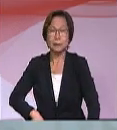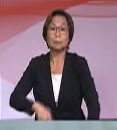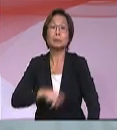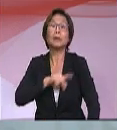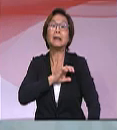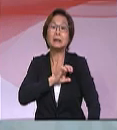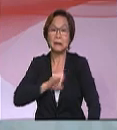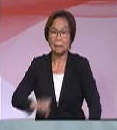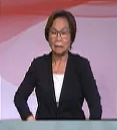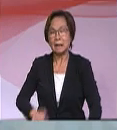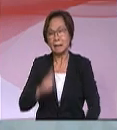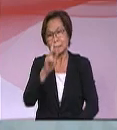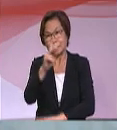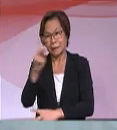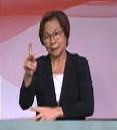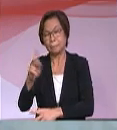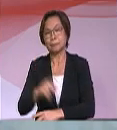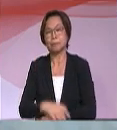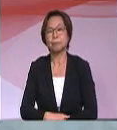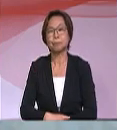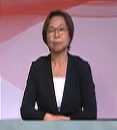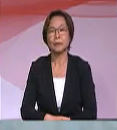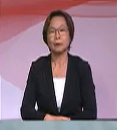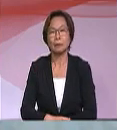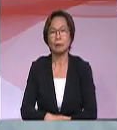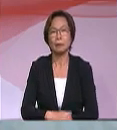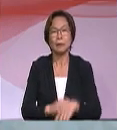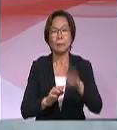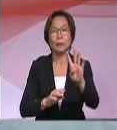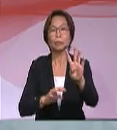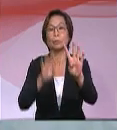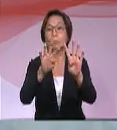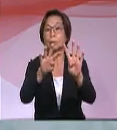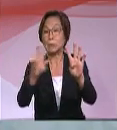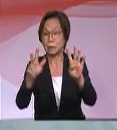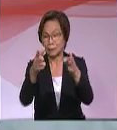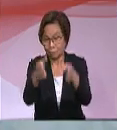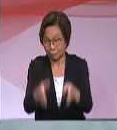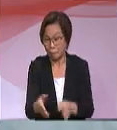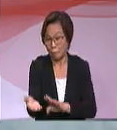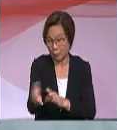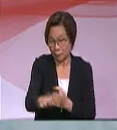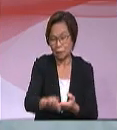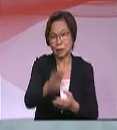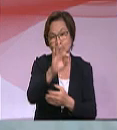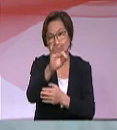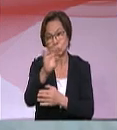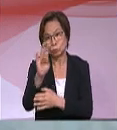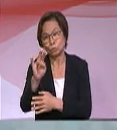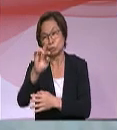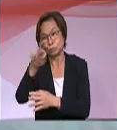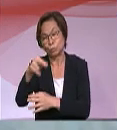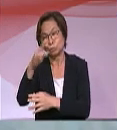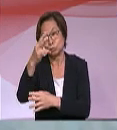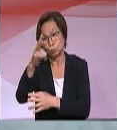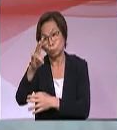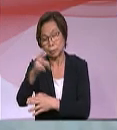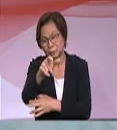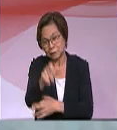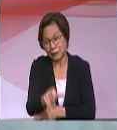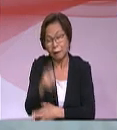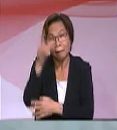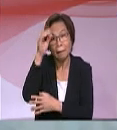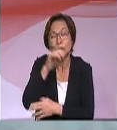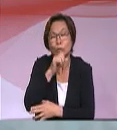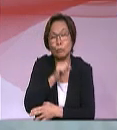Kinabalu. Kes kematian 443, iaitu kes nombor 97,017, seorang